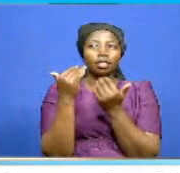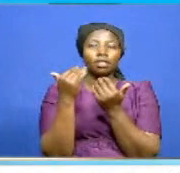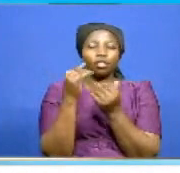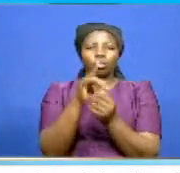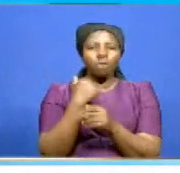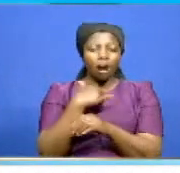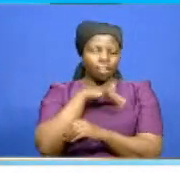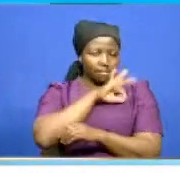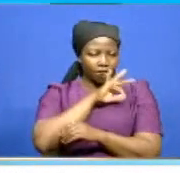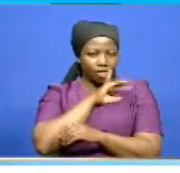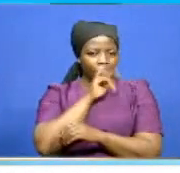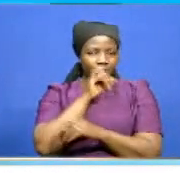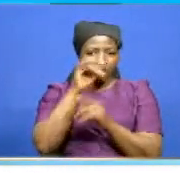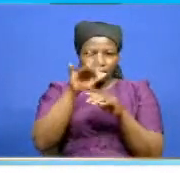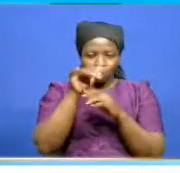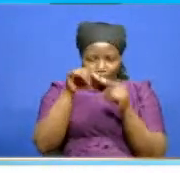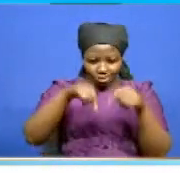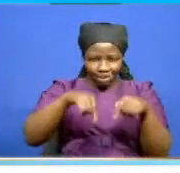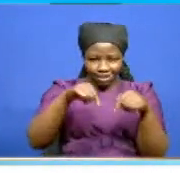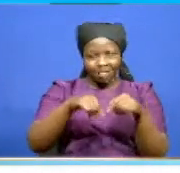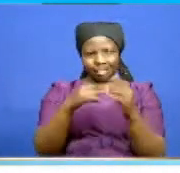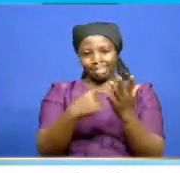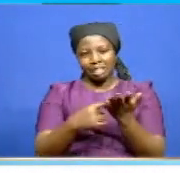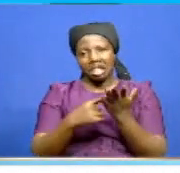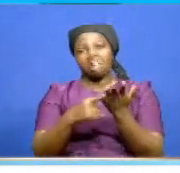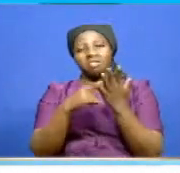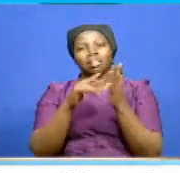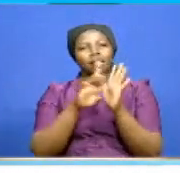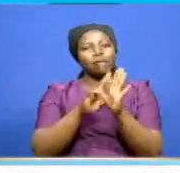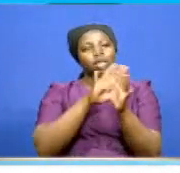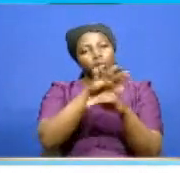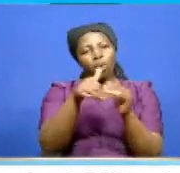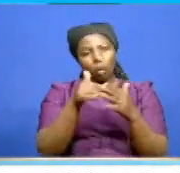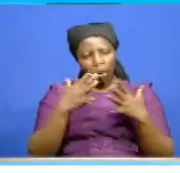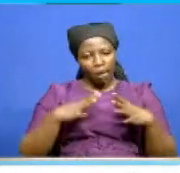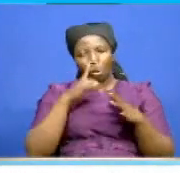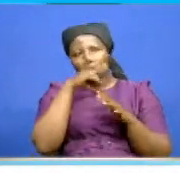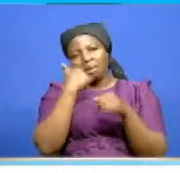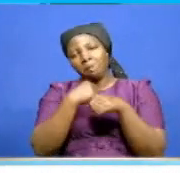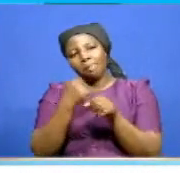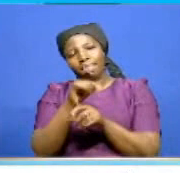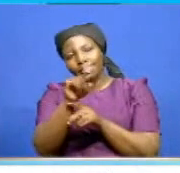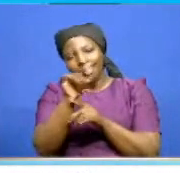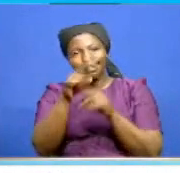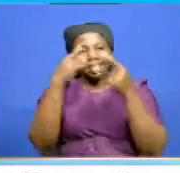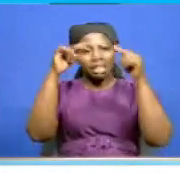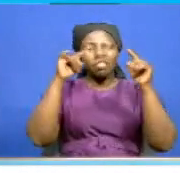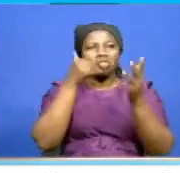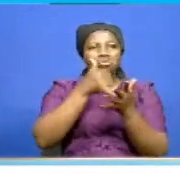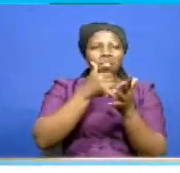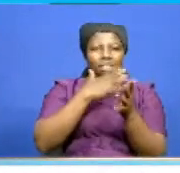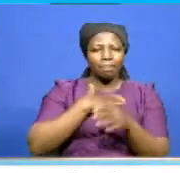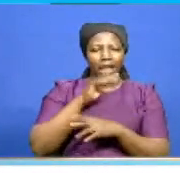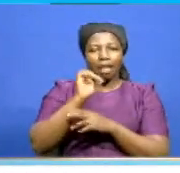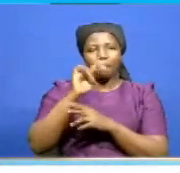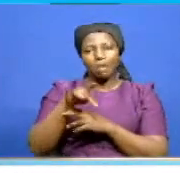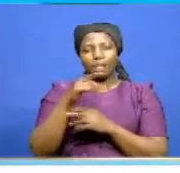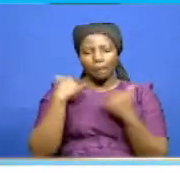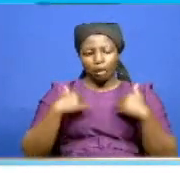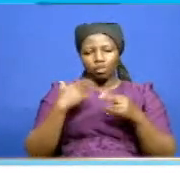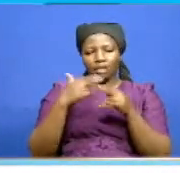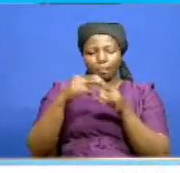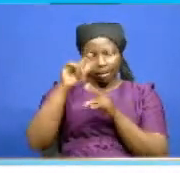na mdahalo siku hii ya leo. Kwa niaba ya wale wote ambao wameweza kufanikisha kitengo cha mahojiano kiwemo wapembe wangu, naitwa Timothy